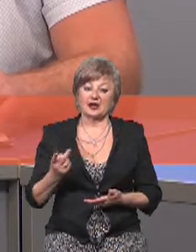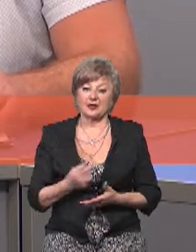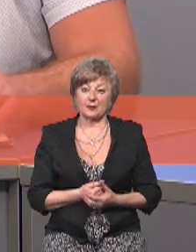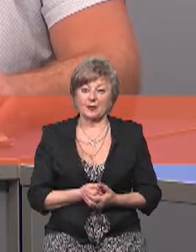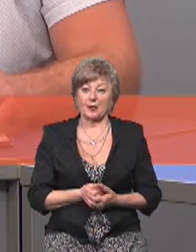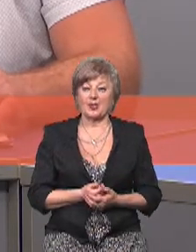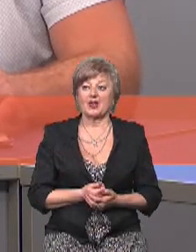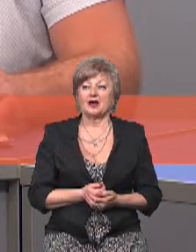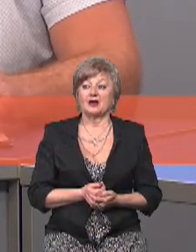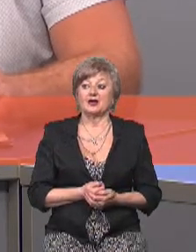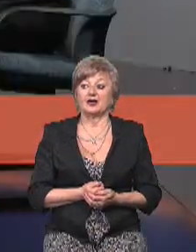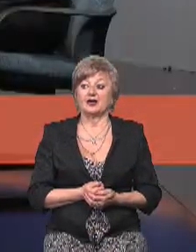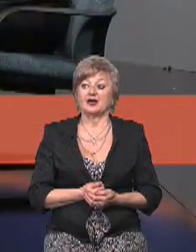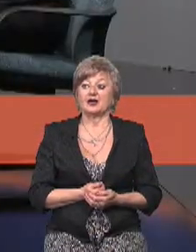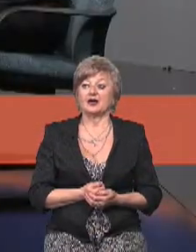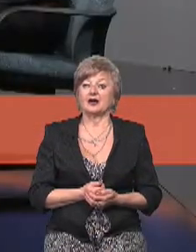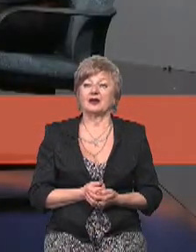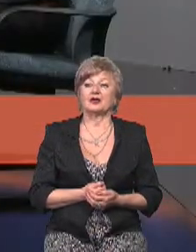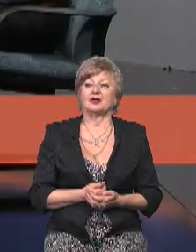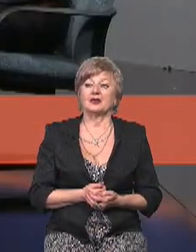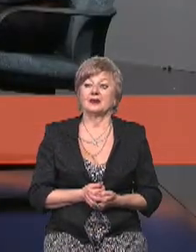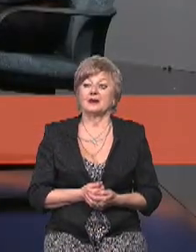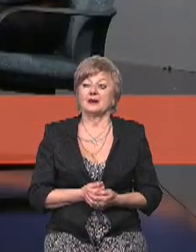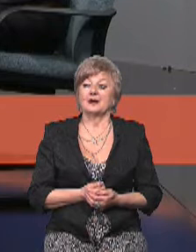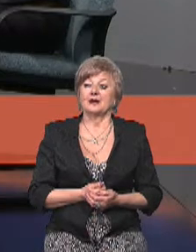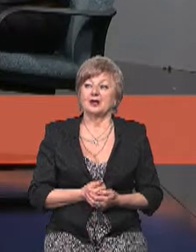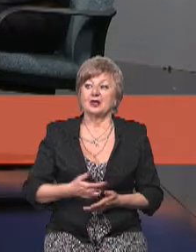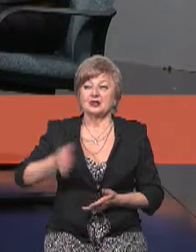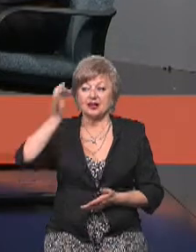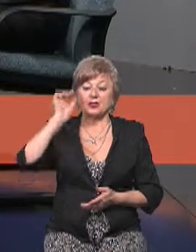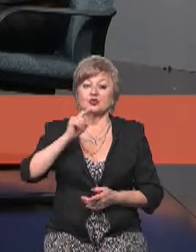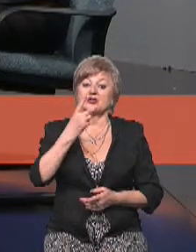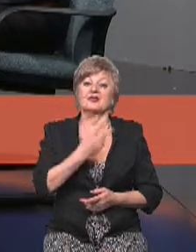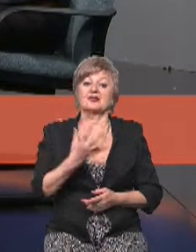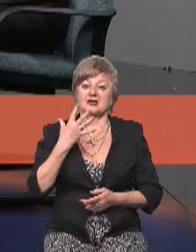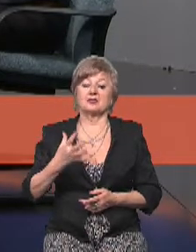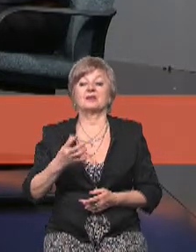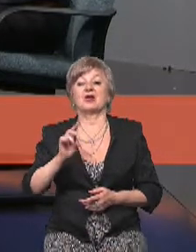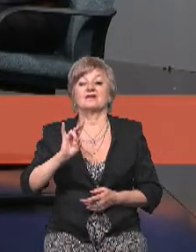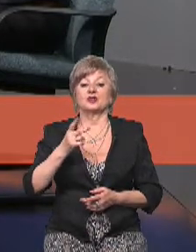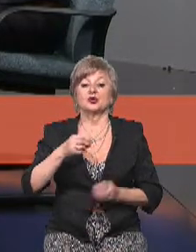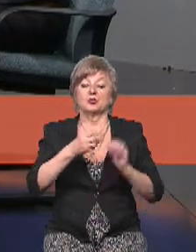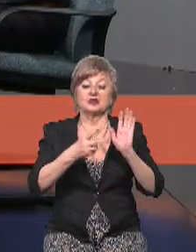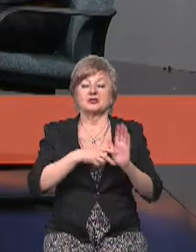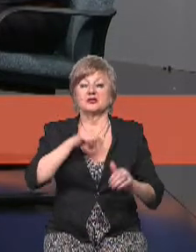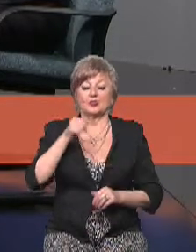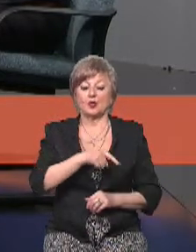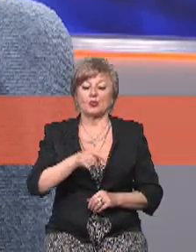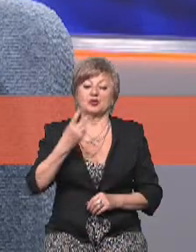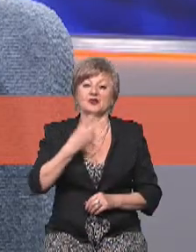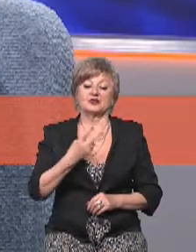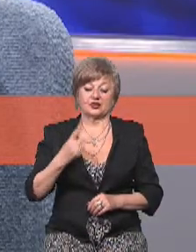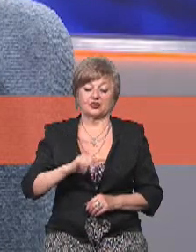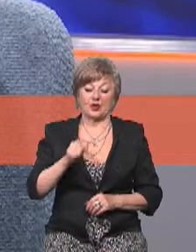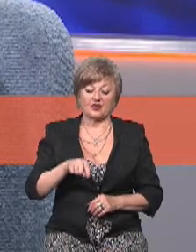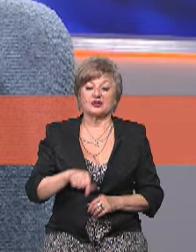Пане Олександре, на нашому ефірі. Добрий вечір. Нагадаємо, що з 25 листопада 2018 року по 22 серпня цього